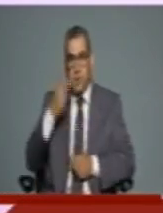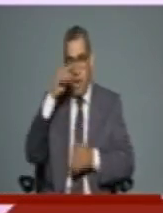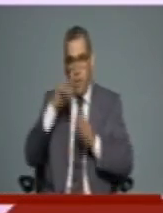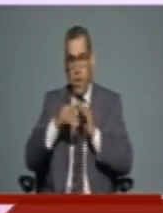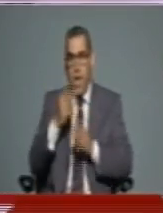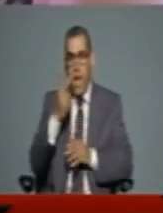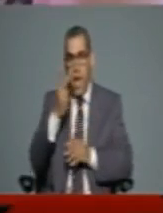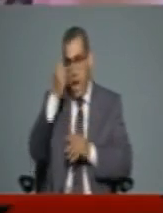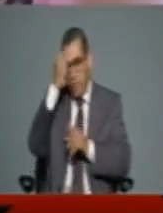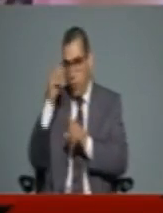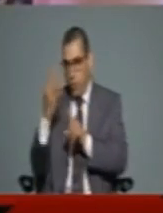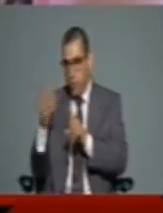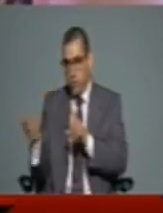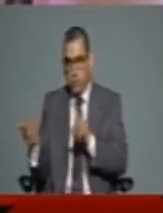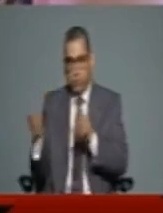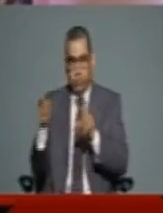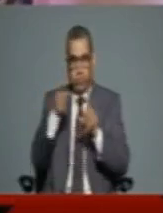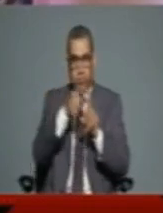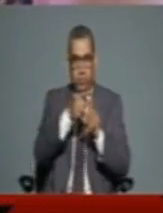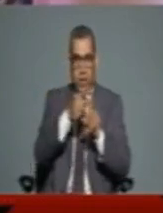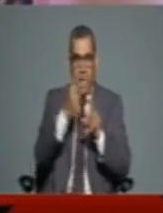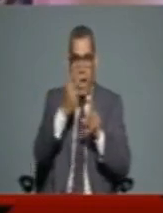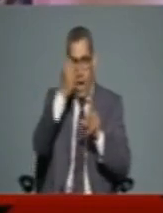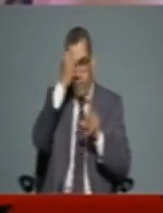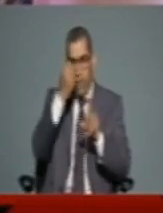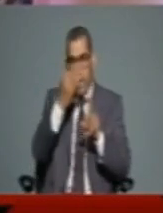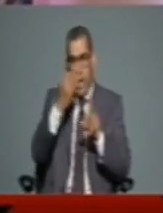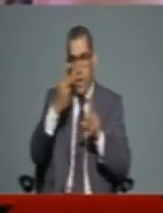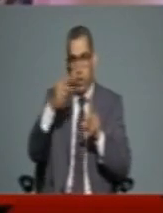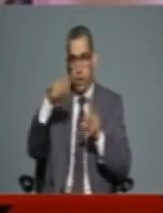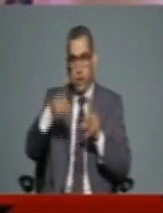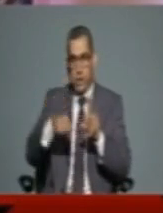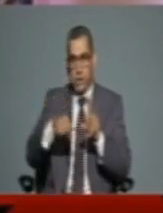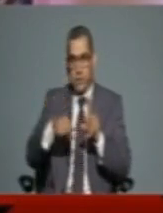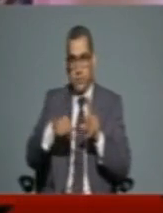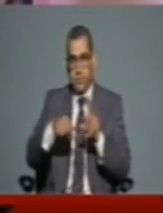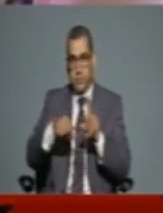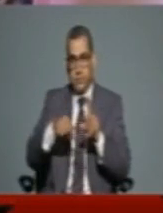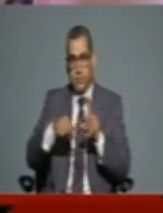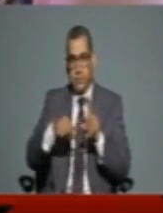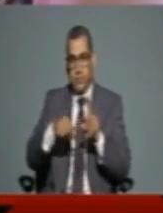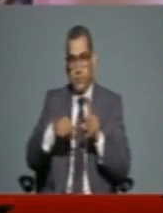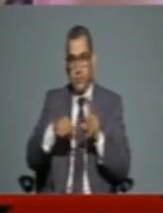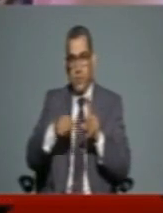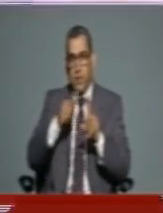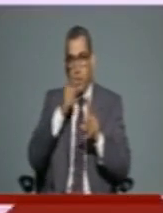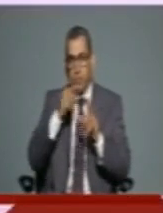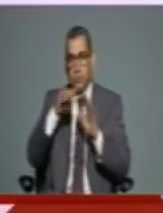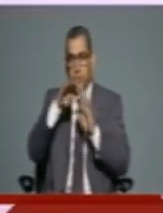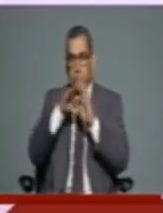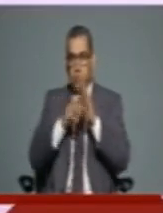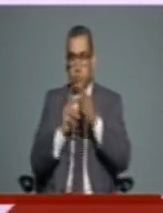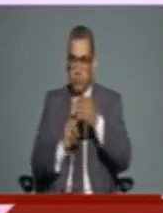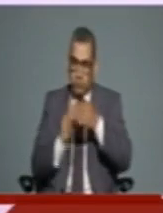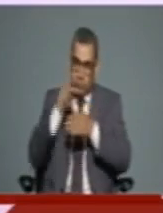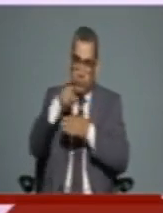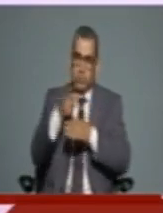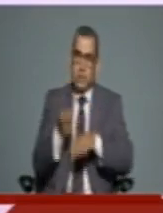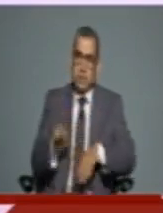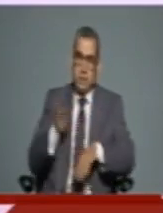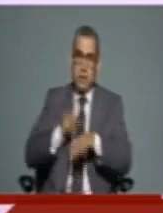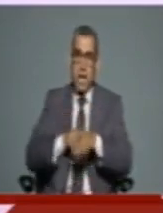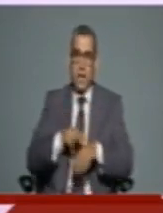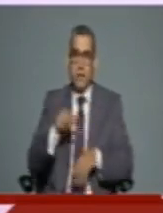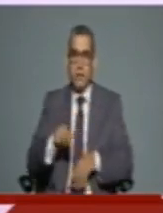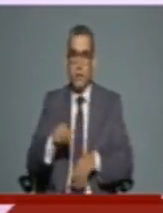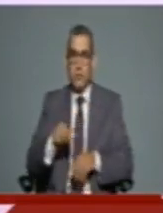2014 ل 2023 ما هي إلا عبور آخر،